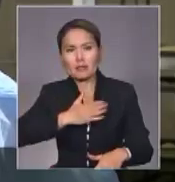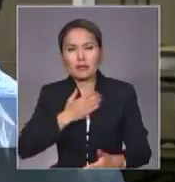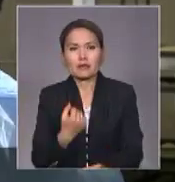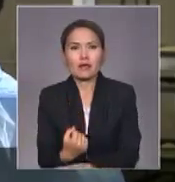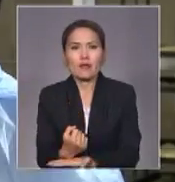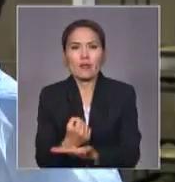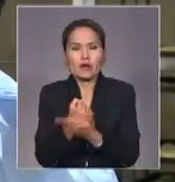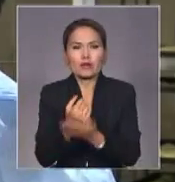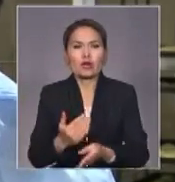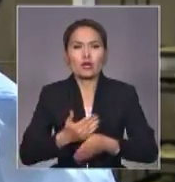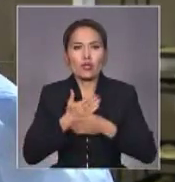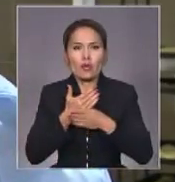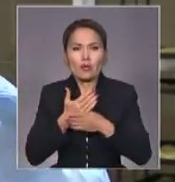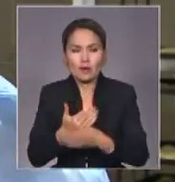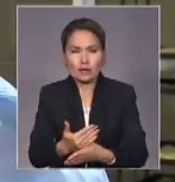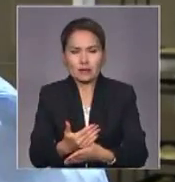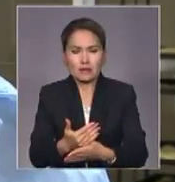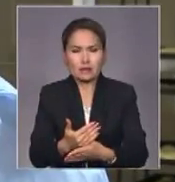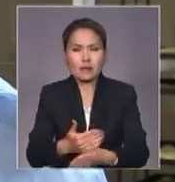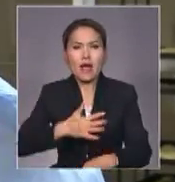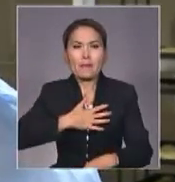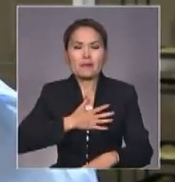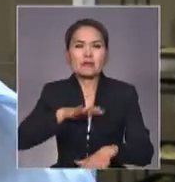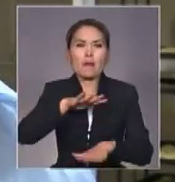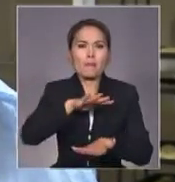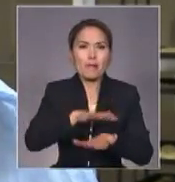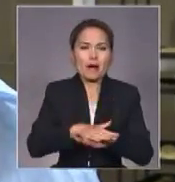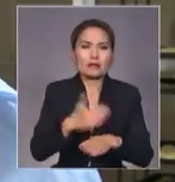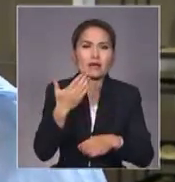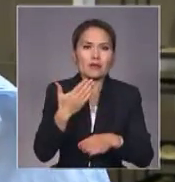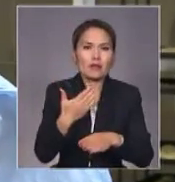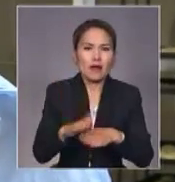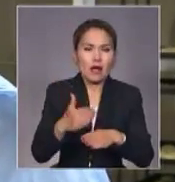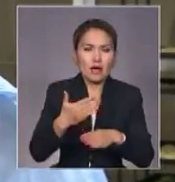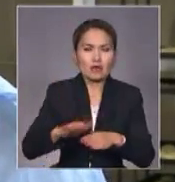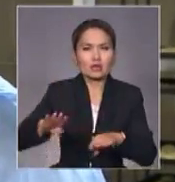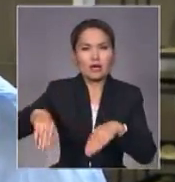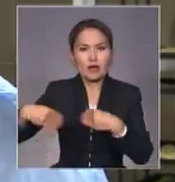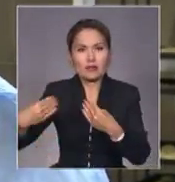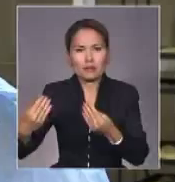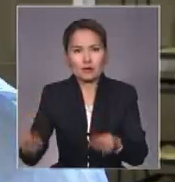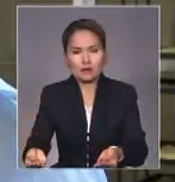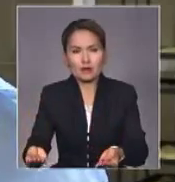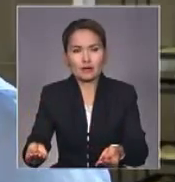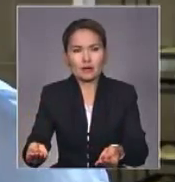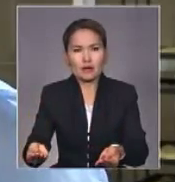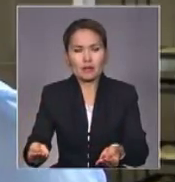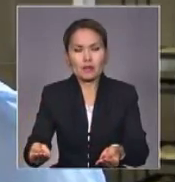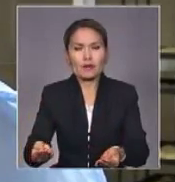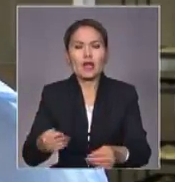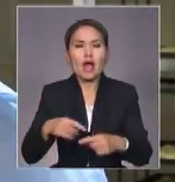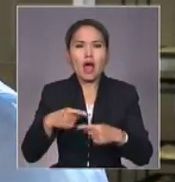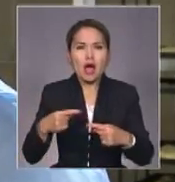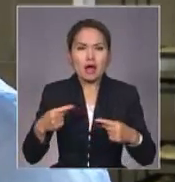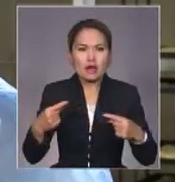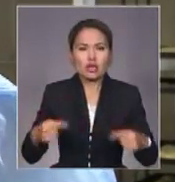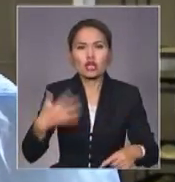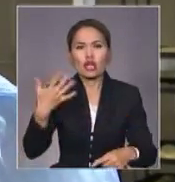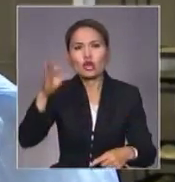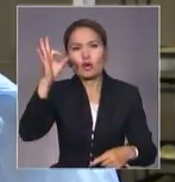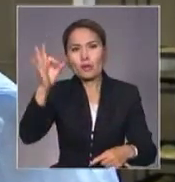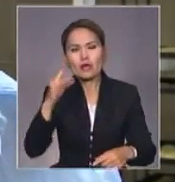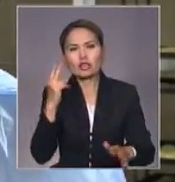уақытында бұл жасап жатқан шаралары жаңағыдай керек болса қаражат жетпей жатса сіз үшін кепілдік береді. Мысалы 50%-ға